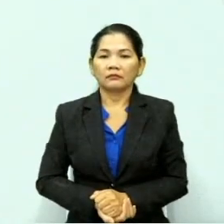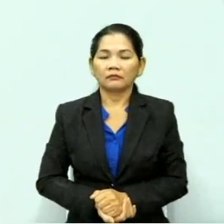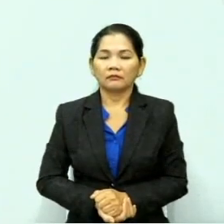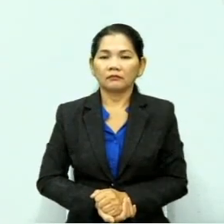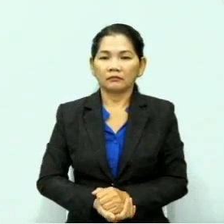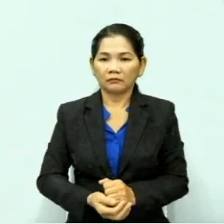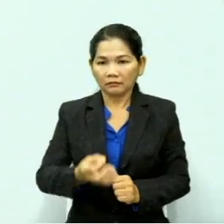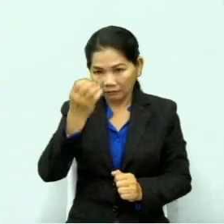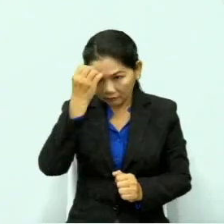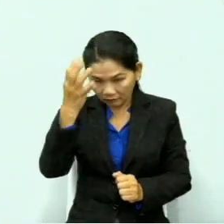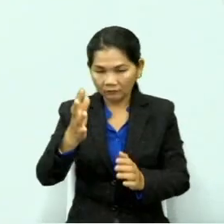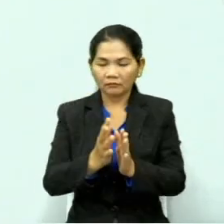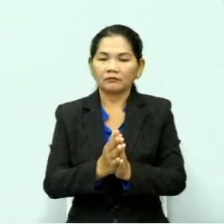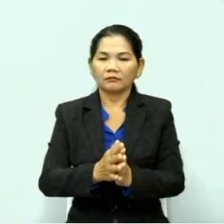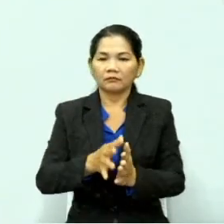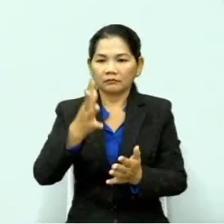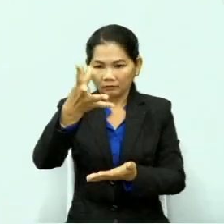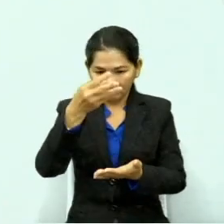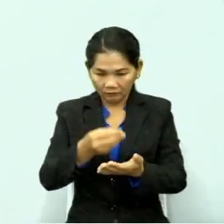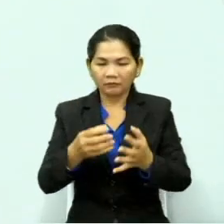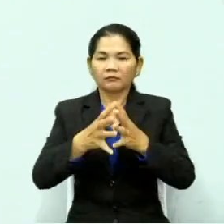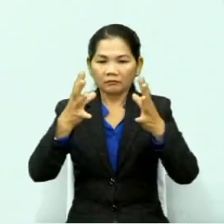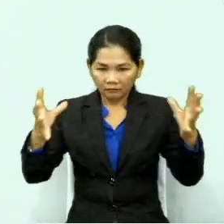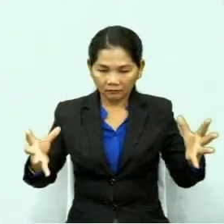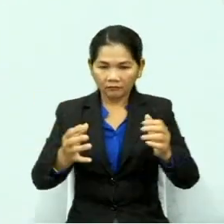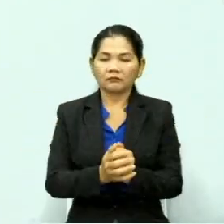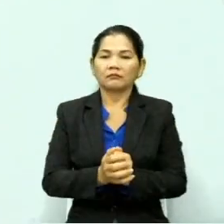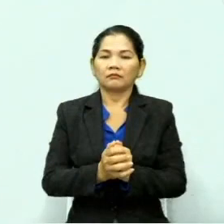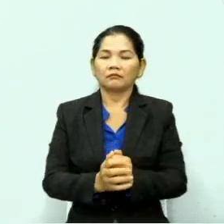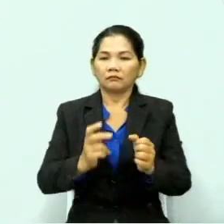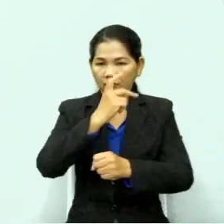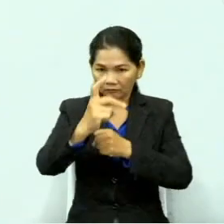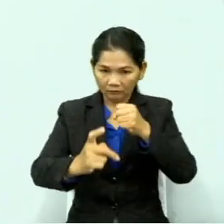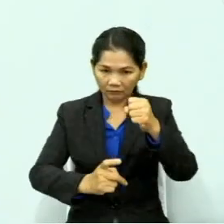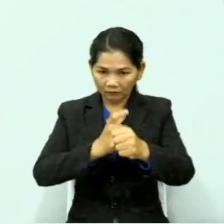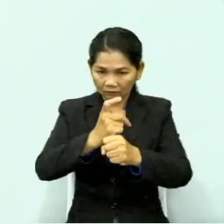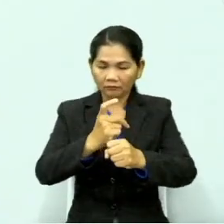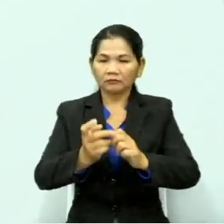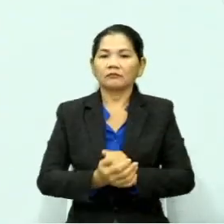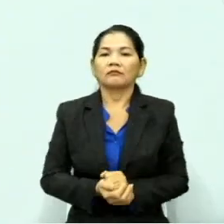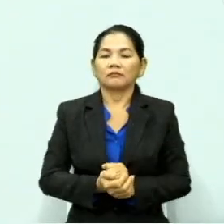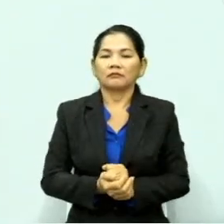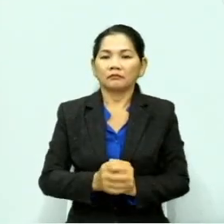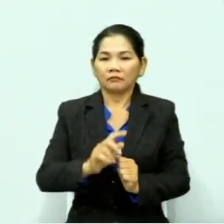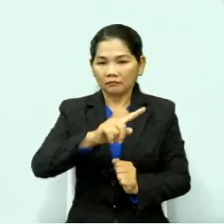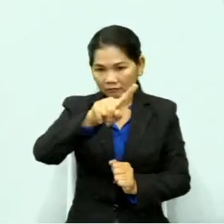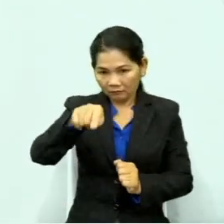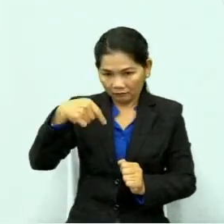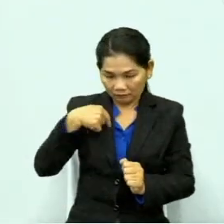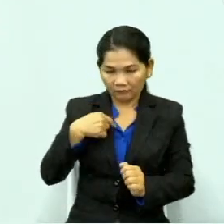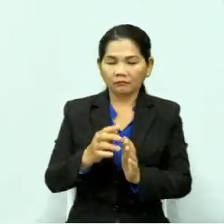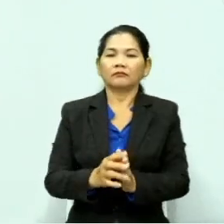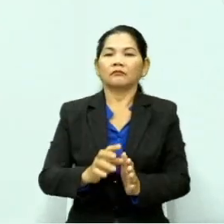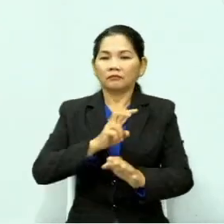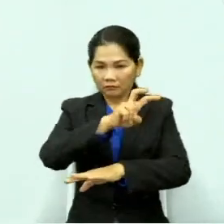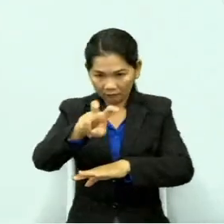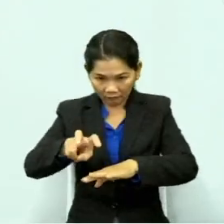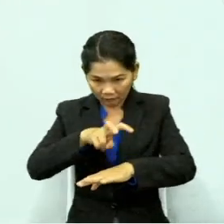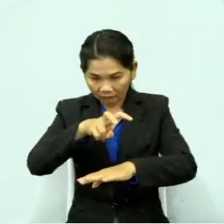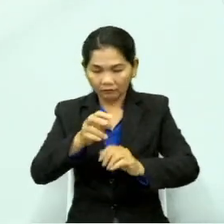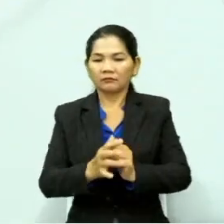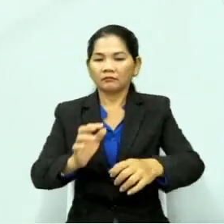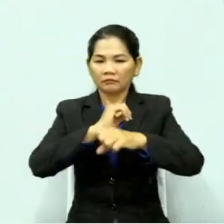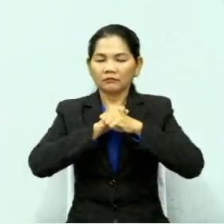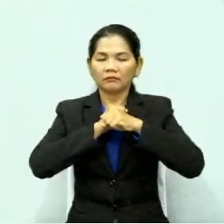đàm bấy ai xâm bạch tiền ní ai nếu con vũng dương trời chế thai rẻ xa